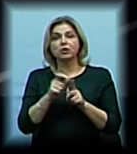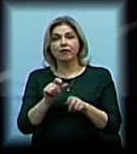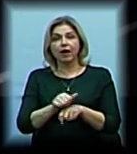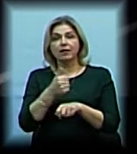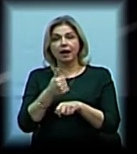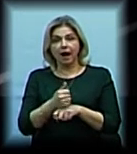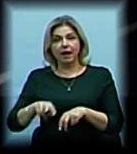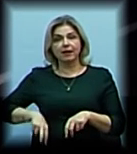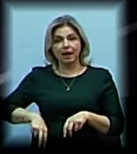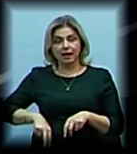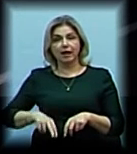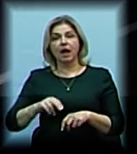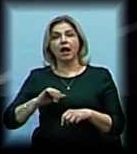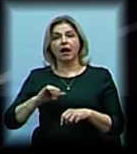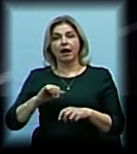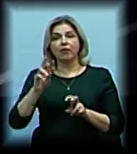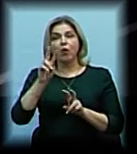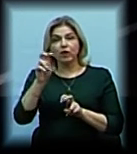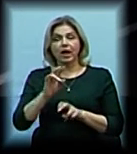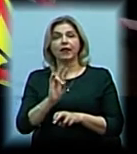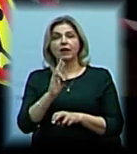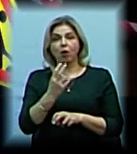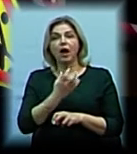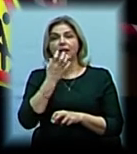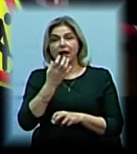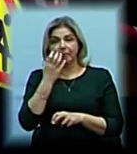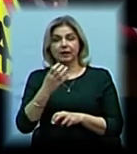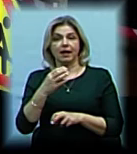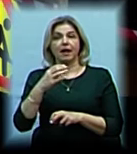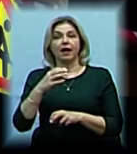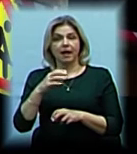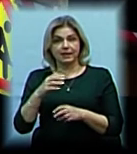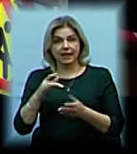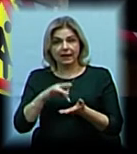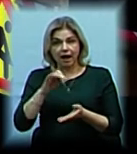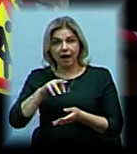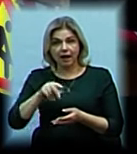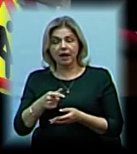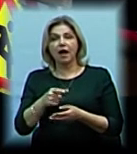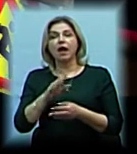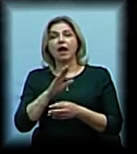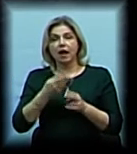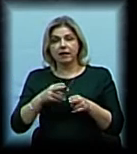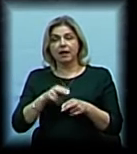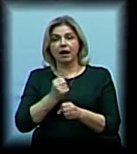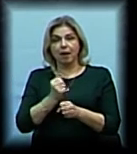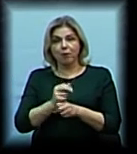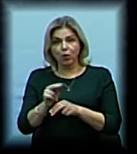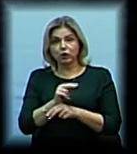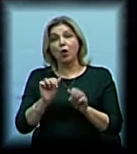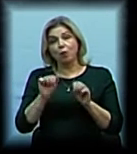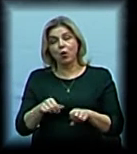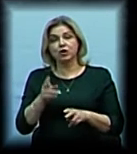директора приватного акціонерного товариства «Миколаївська теплоелектроцентраль» Юрія Кішка, не виключають, що роботи можуть завершити